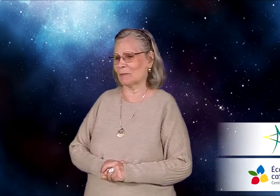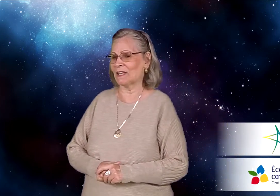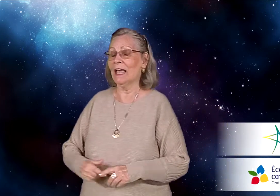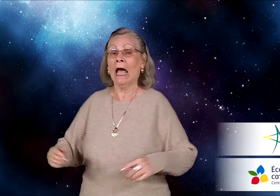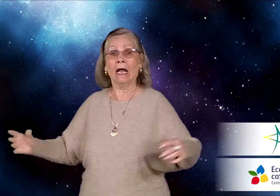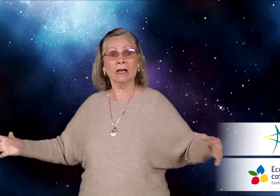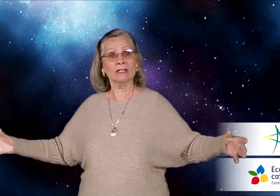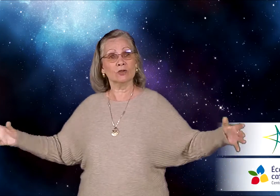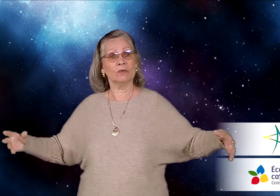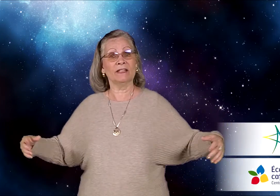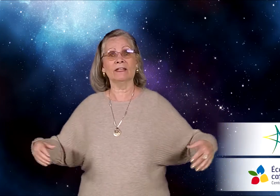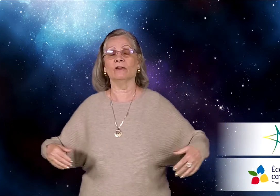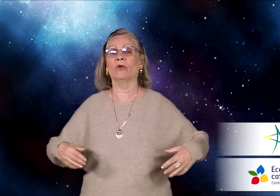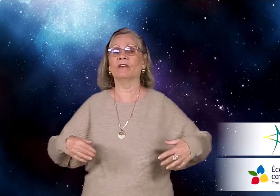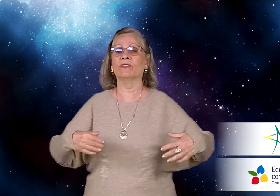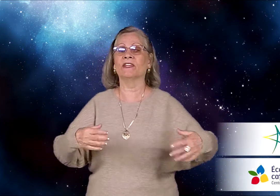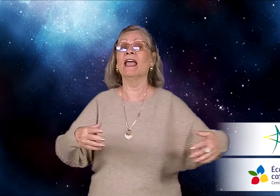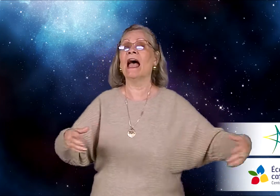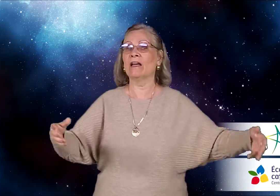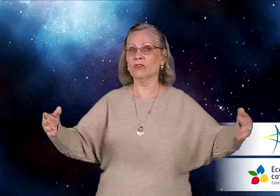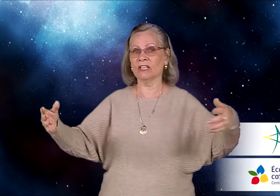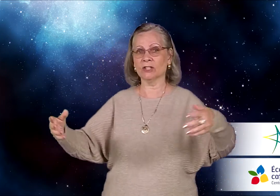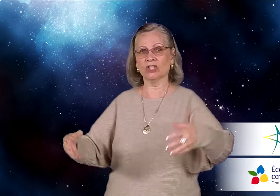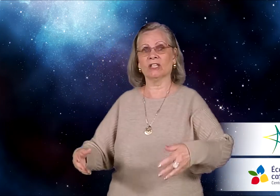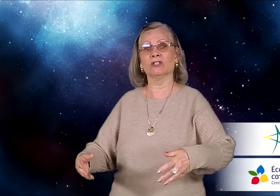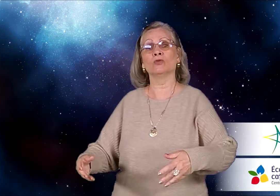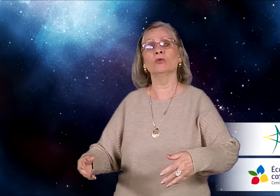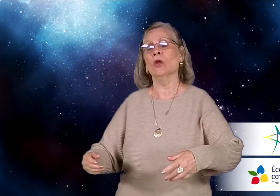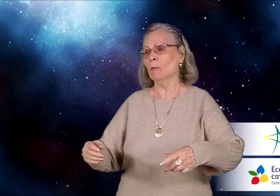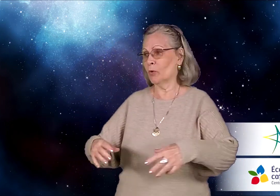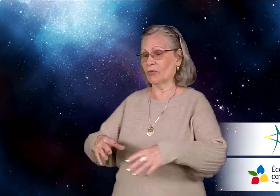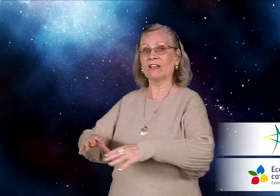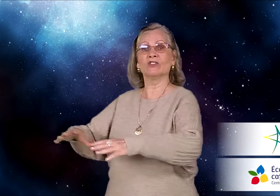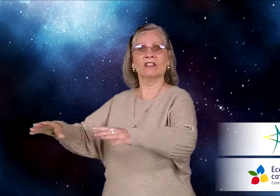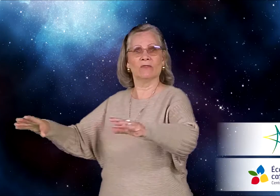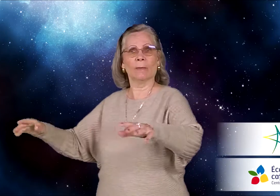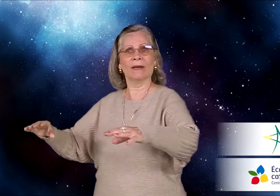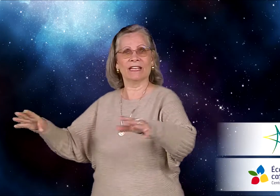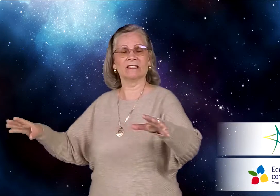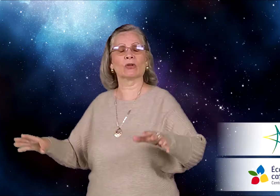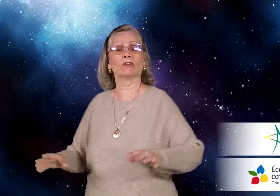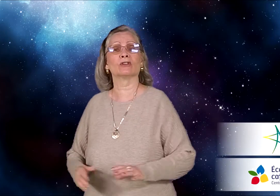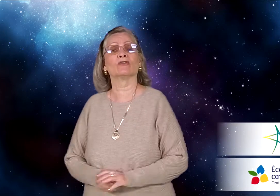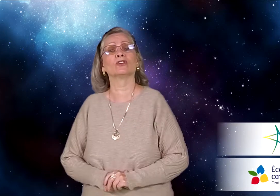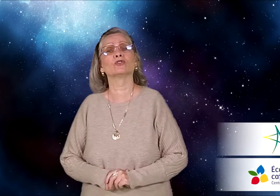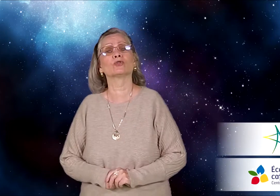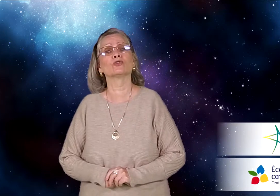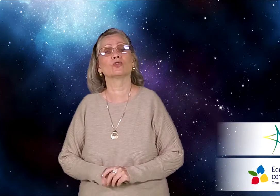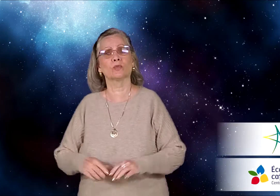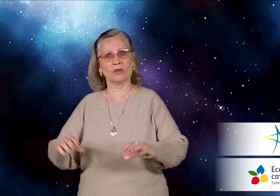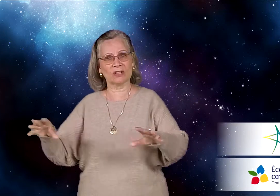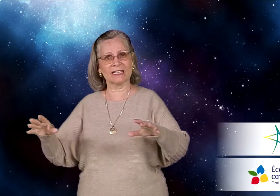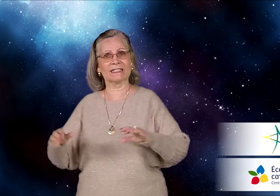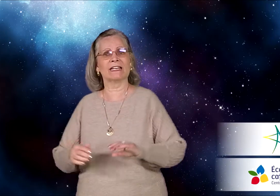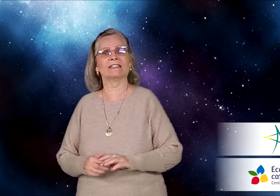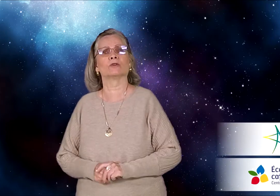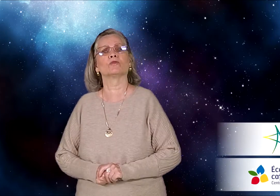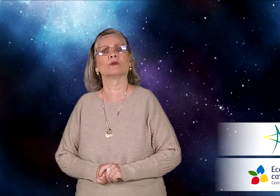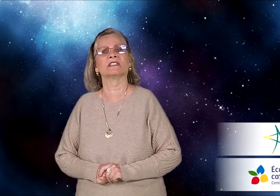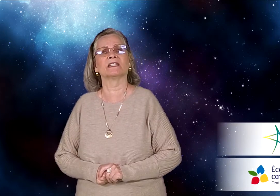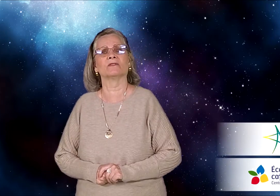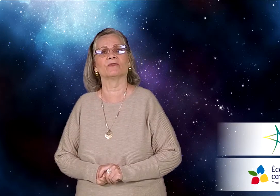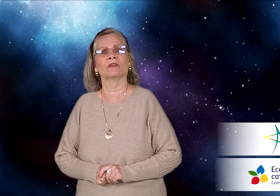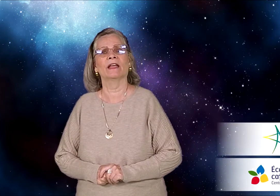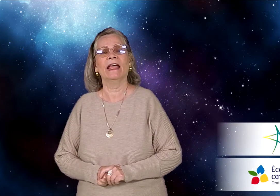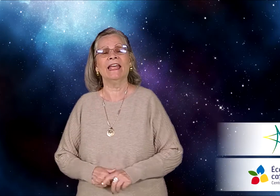son esprit. Alors, les autres planètes l'ont invité à venir chez eux pour faire du développement d'infrastructures pour leurs installations